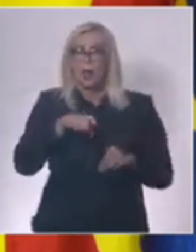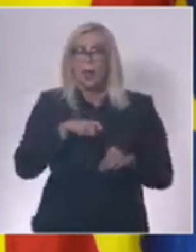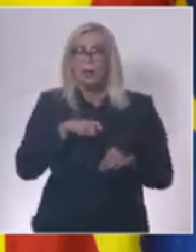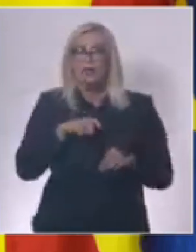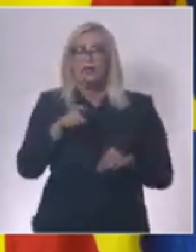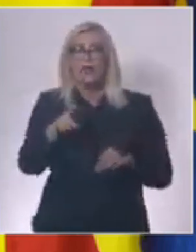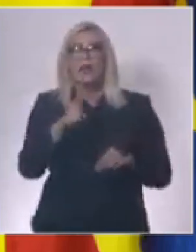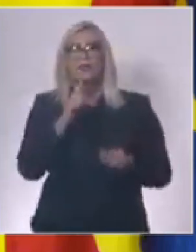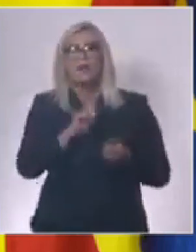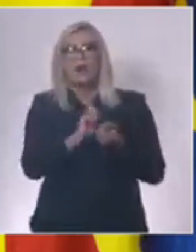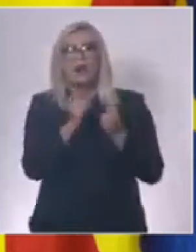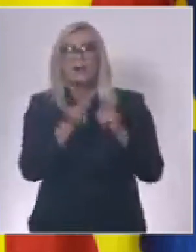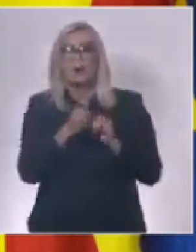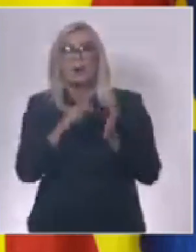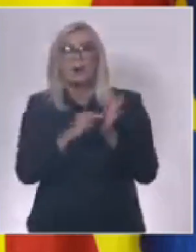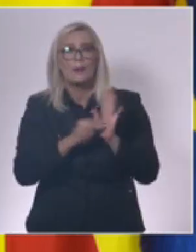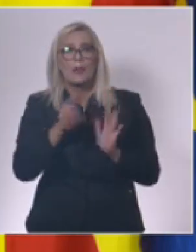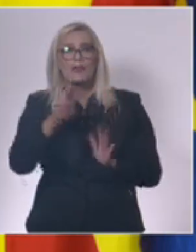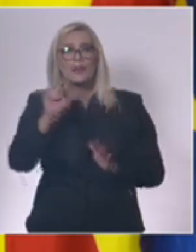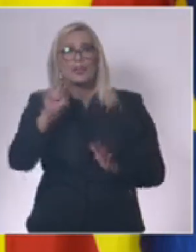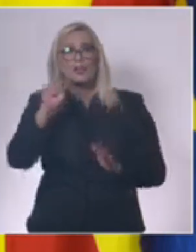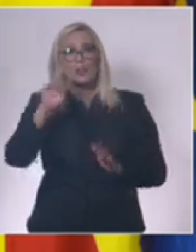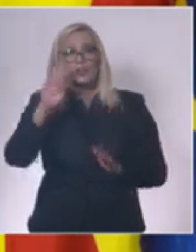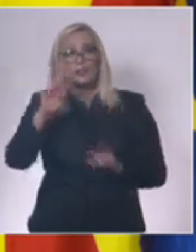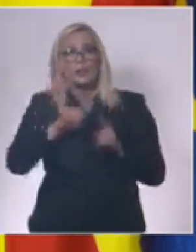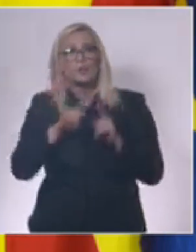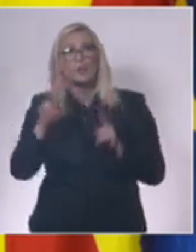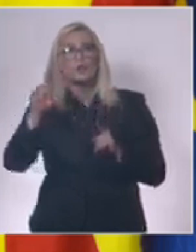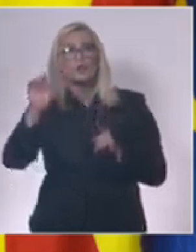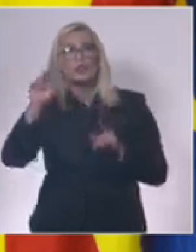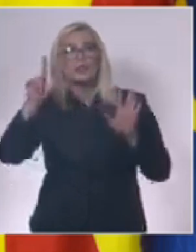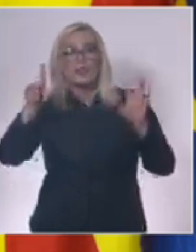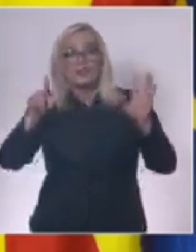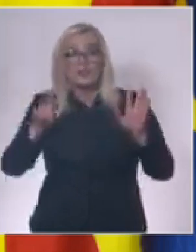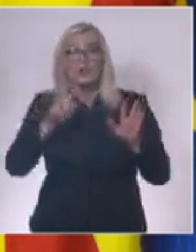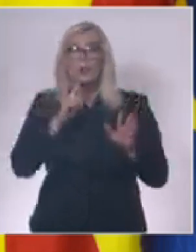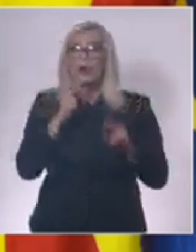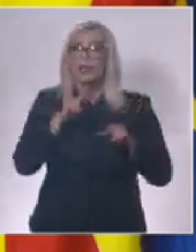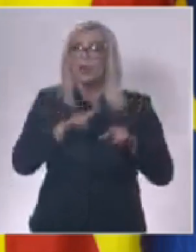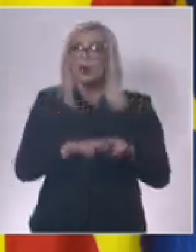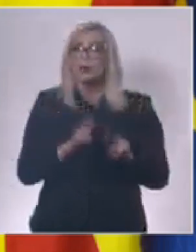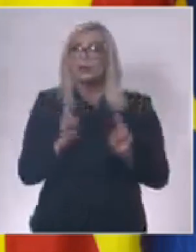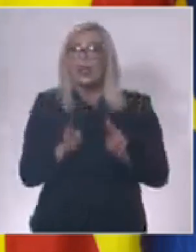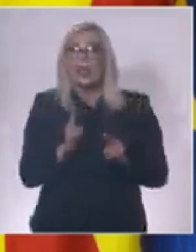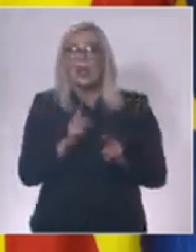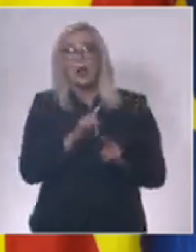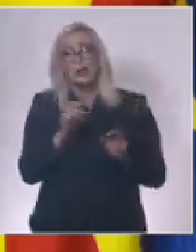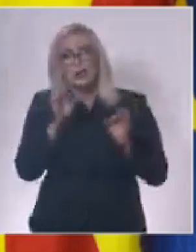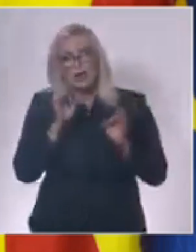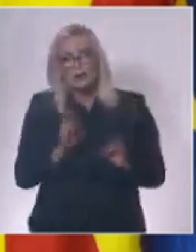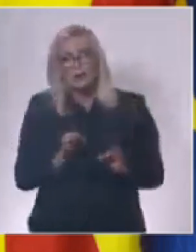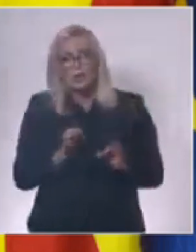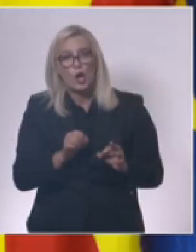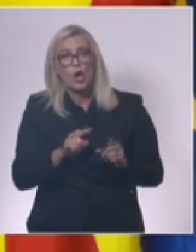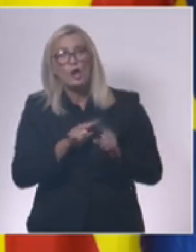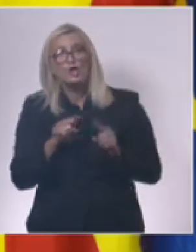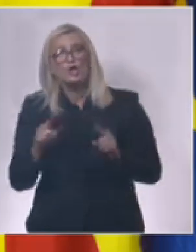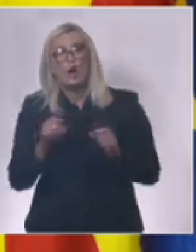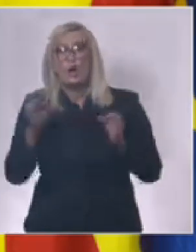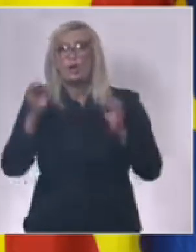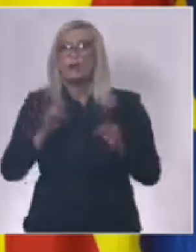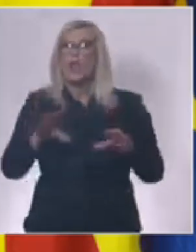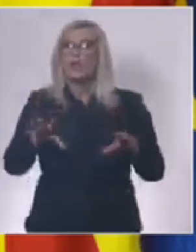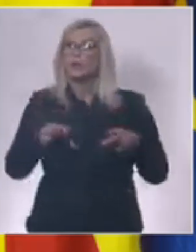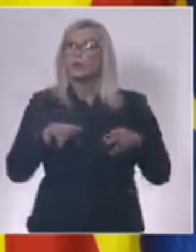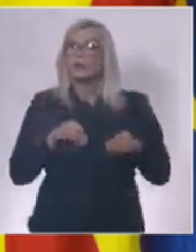нацрт реформската агенда 2024-2027, која што ќе остане како нацрт се до финалното усвојување од